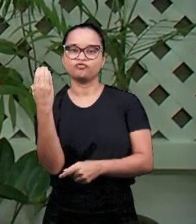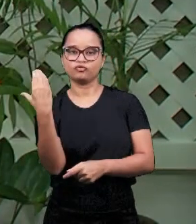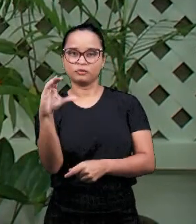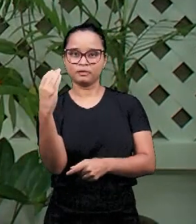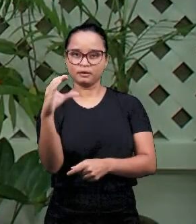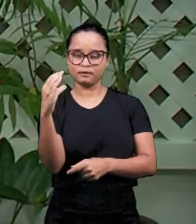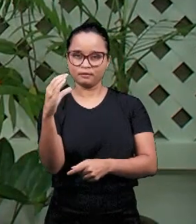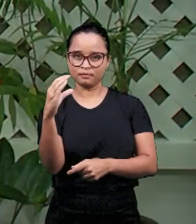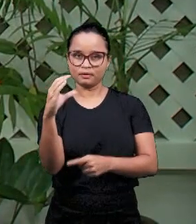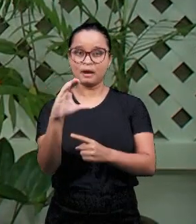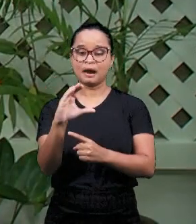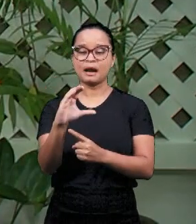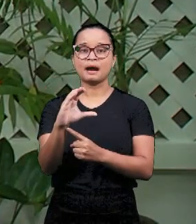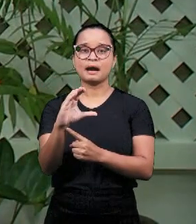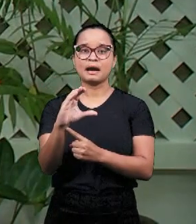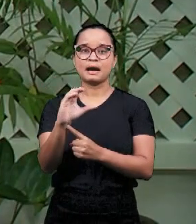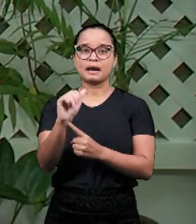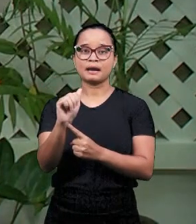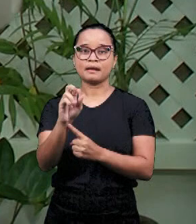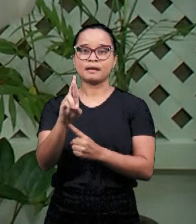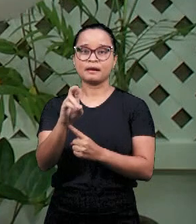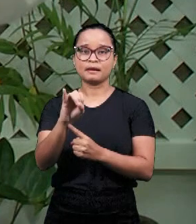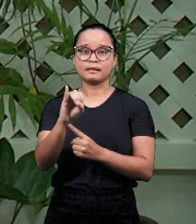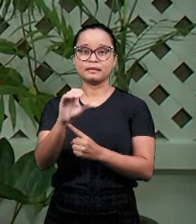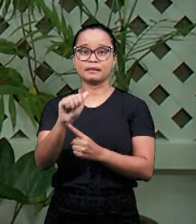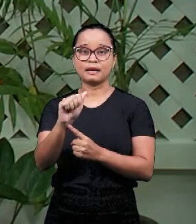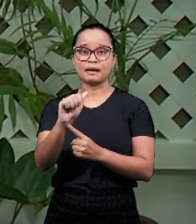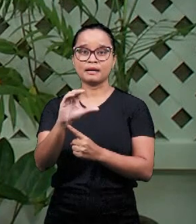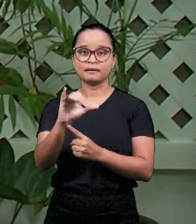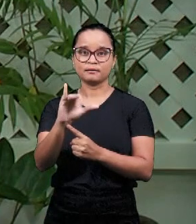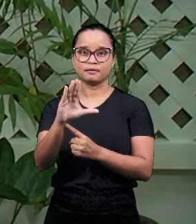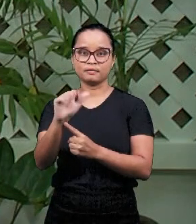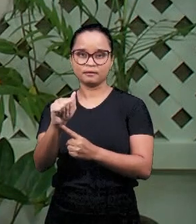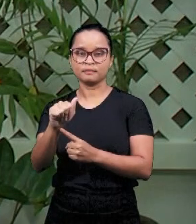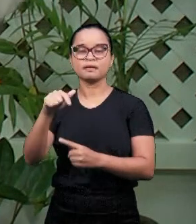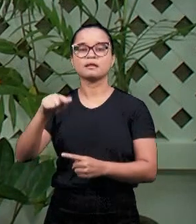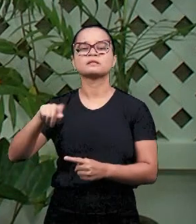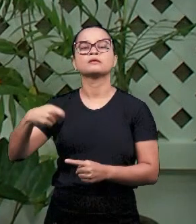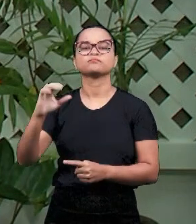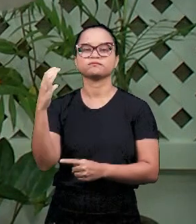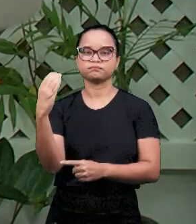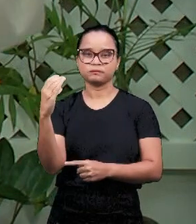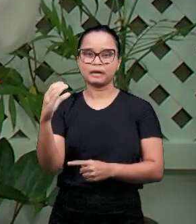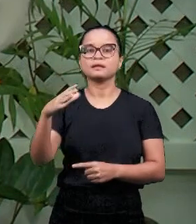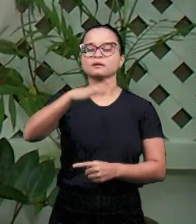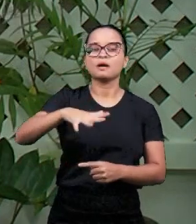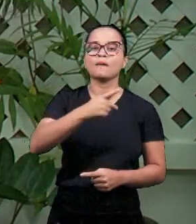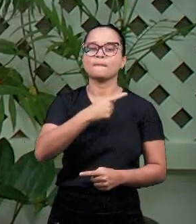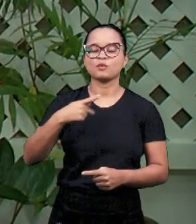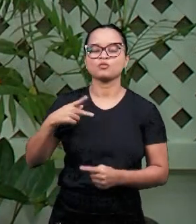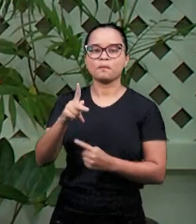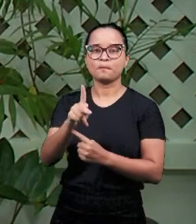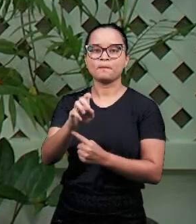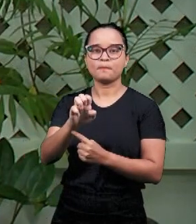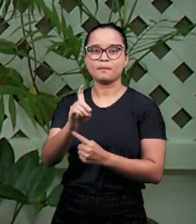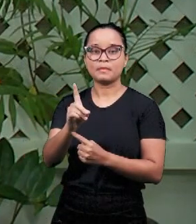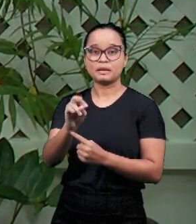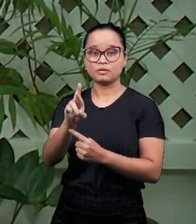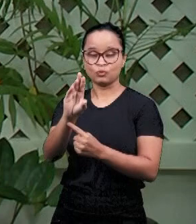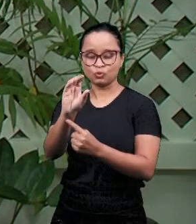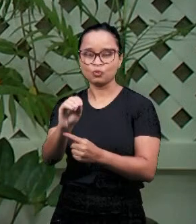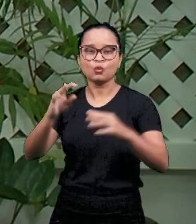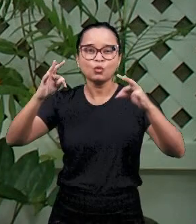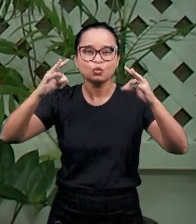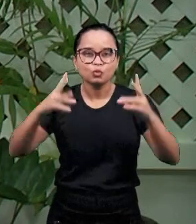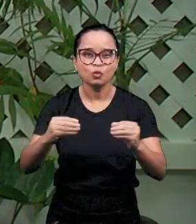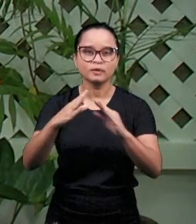on observe la région de Cariacica, notre frère, le pasteur Pedro, toutes les églises de